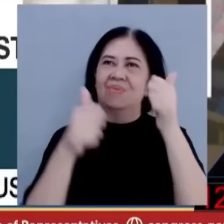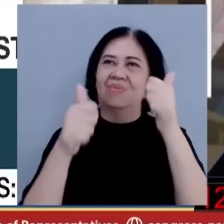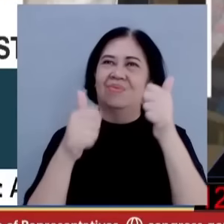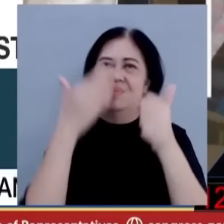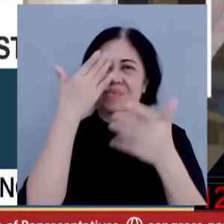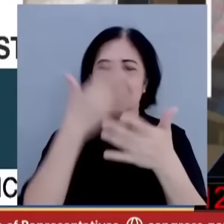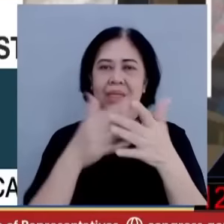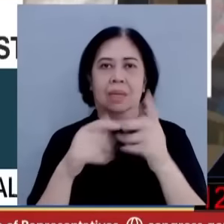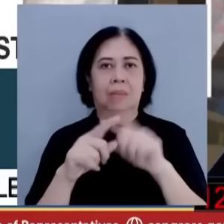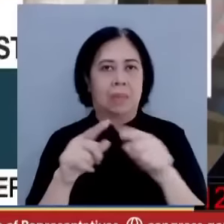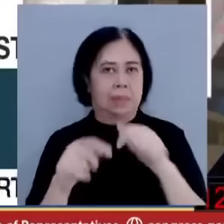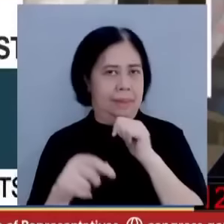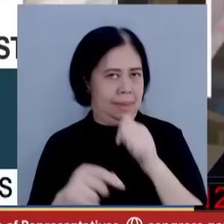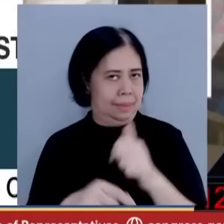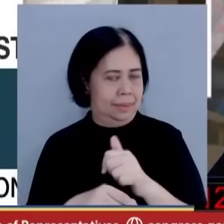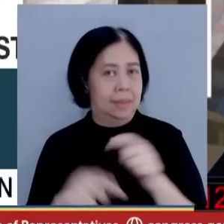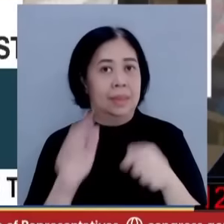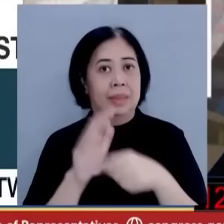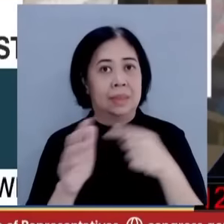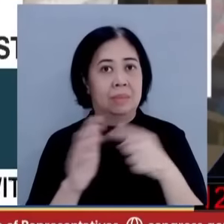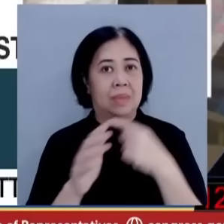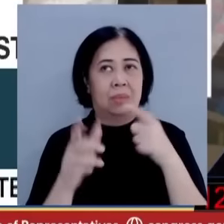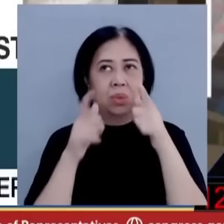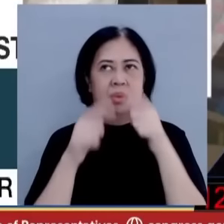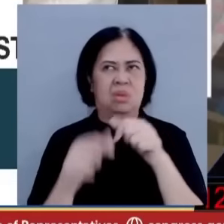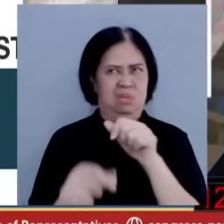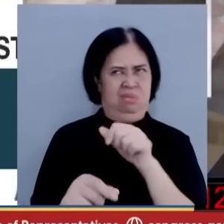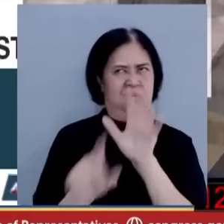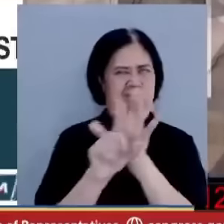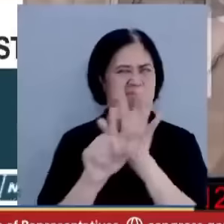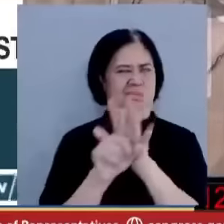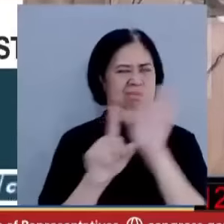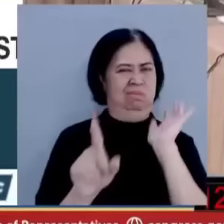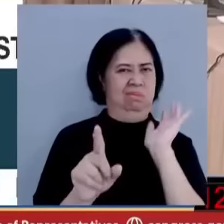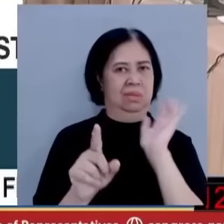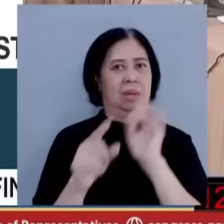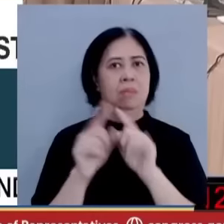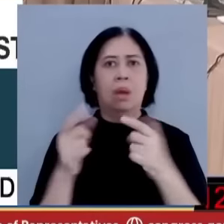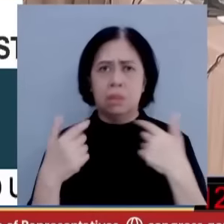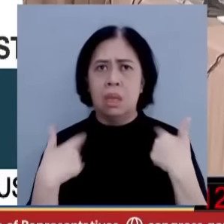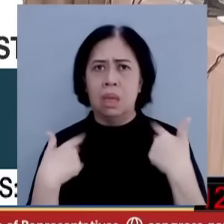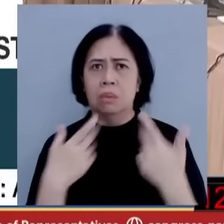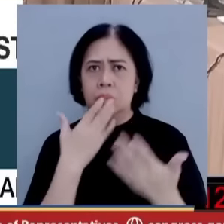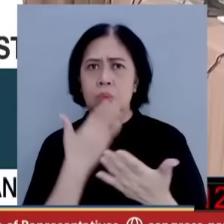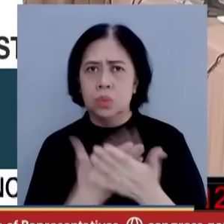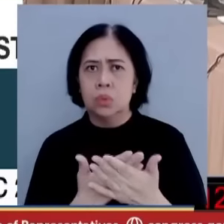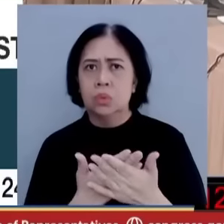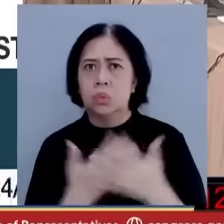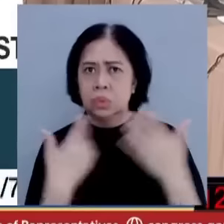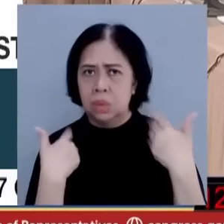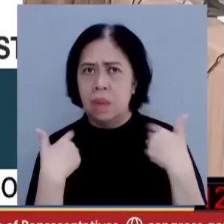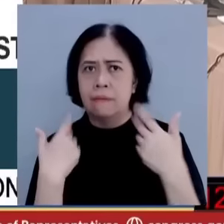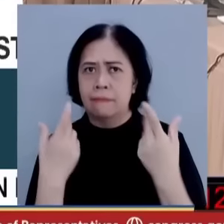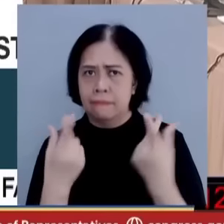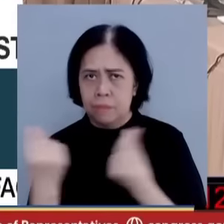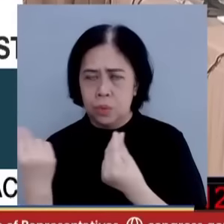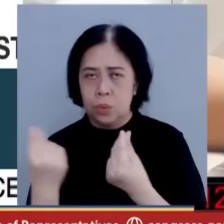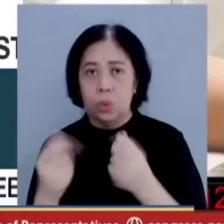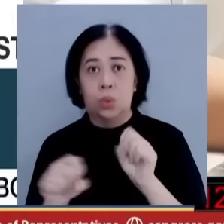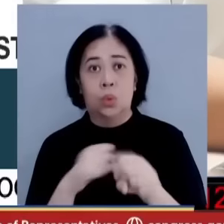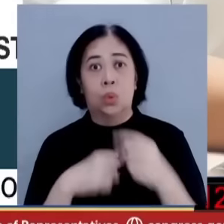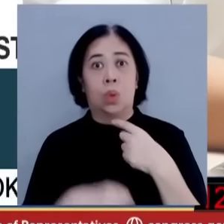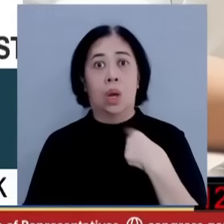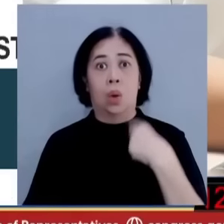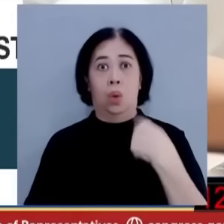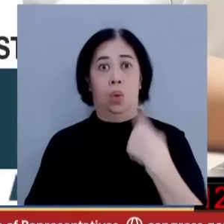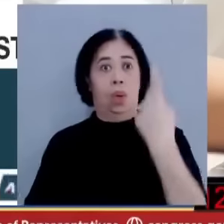hindi naman. Mm-hmm. Minsan, hindi naman popular, pero kahit papano, merong nade-deliver. Mm-hmm. So, kung ako ang tatanungin,